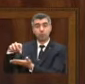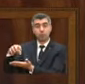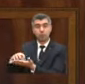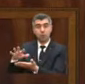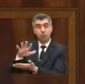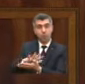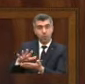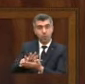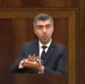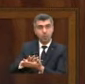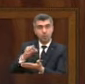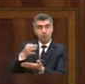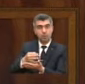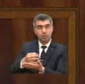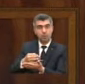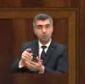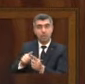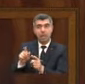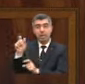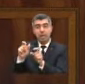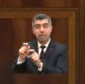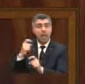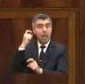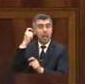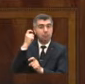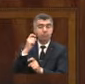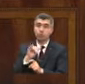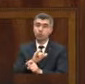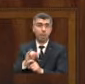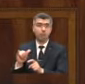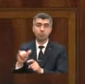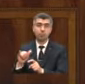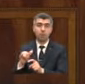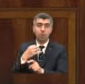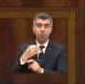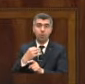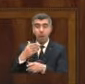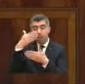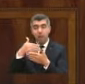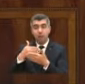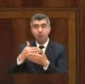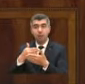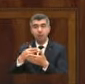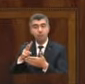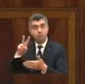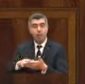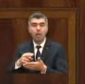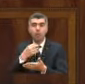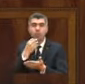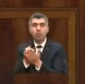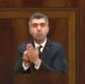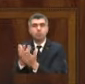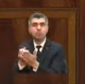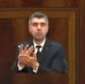الجهوي، ما نحلقوش بالناس الفوق ونقولوا لهم احنا غادي نديروا المغاربة خصهم يثقوا، راه منسوب